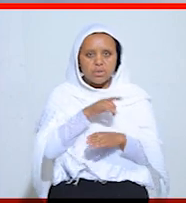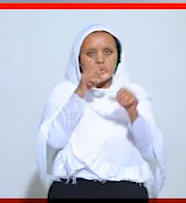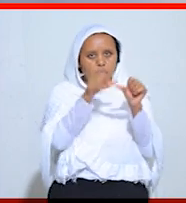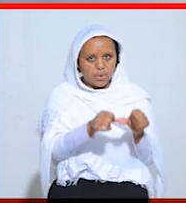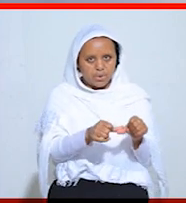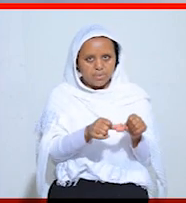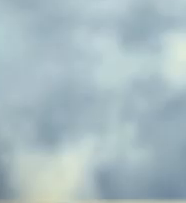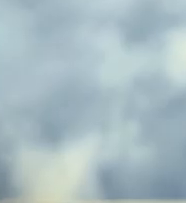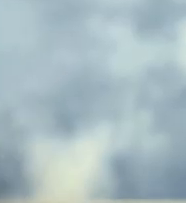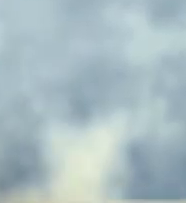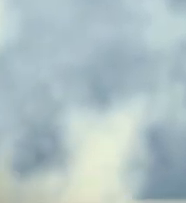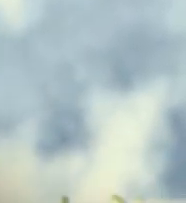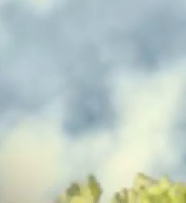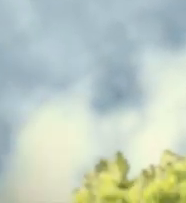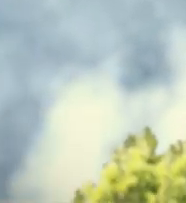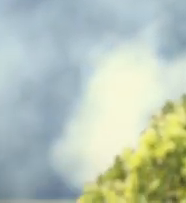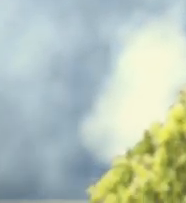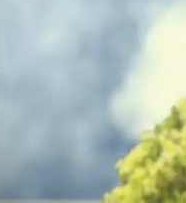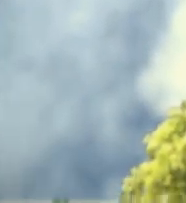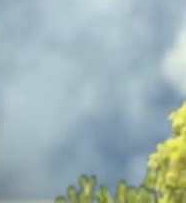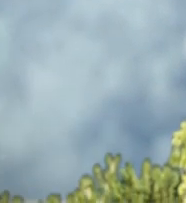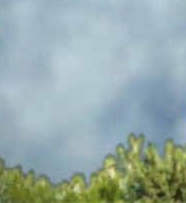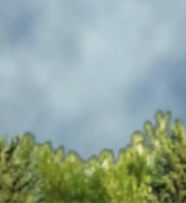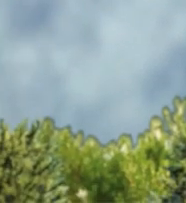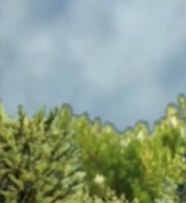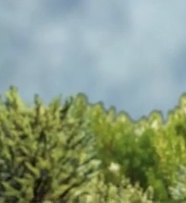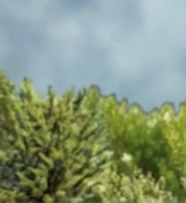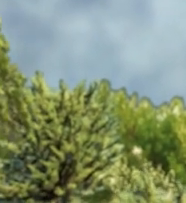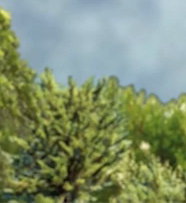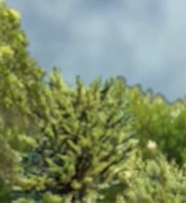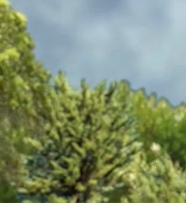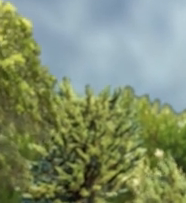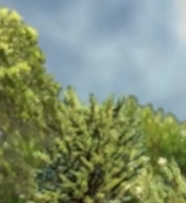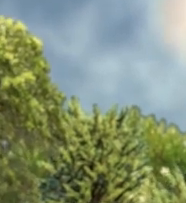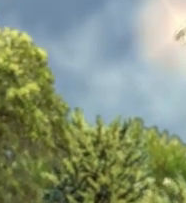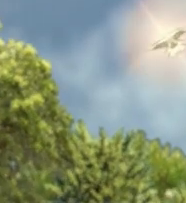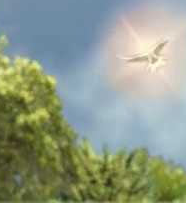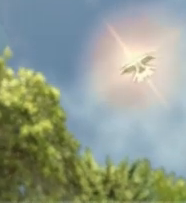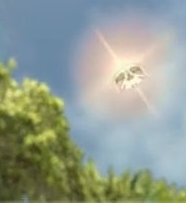ይሁንልን ይቆየን። ወንጌል